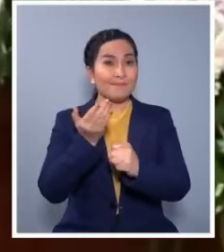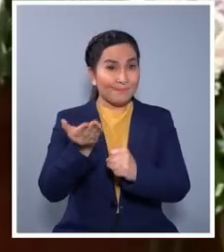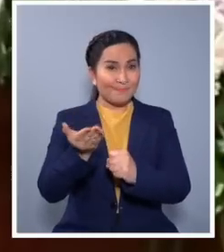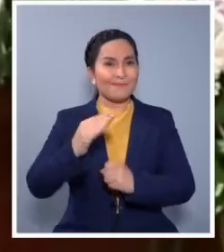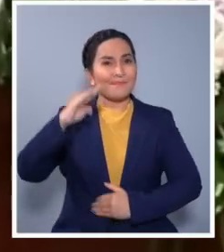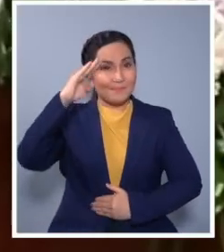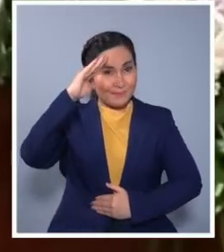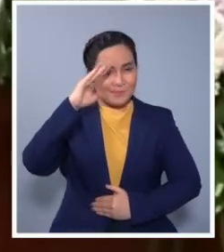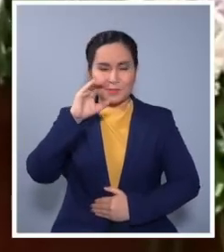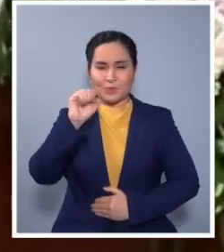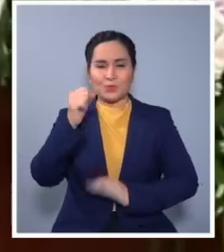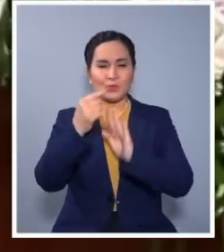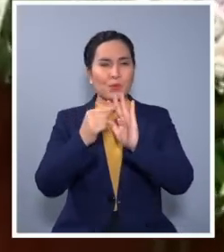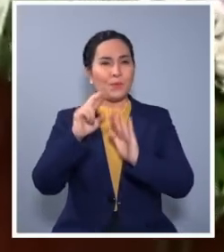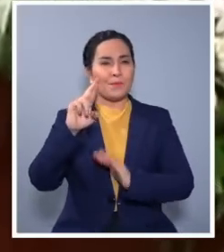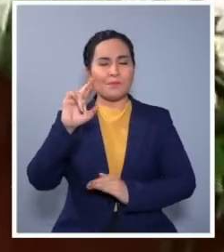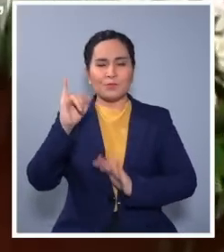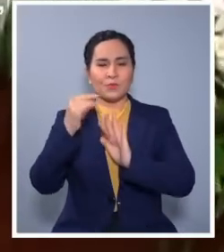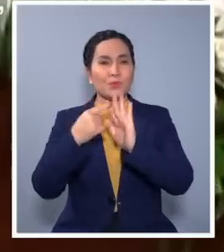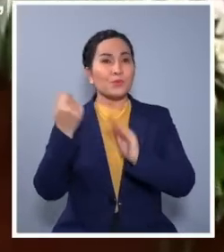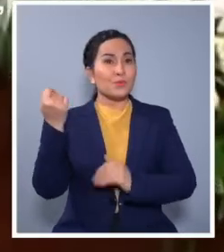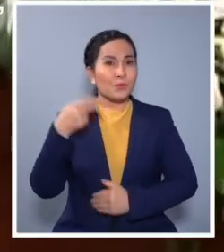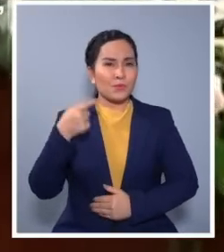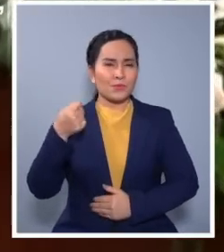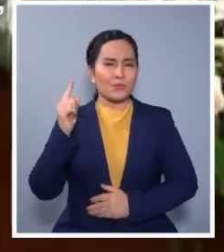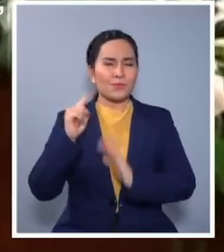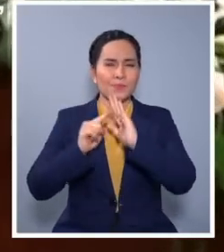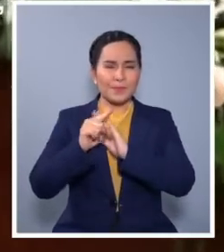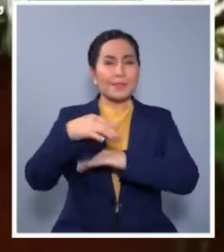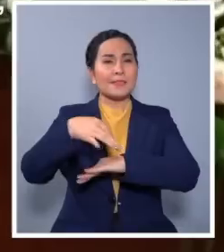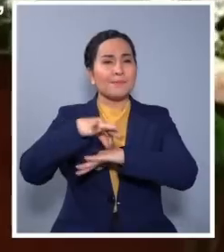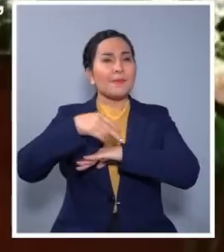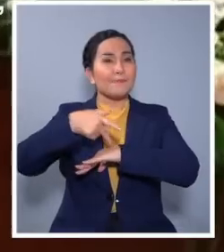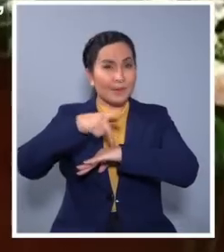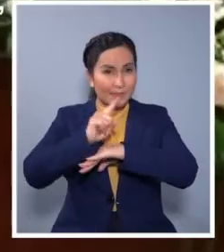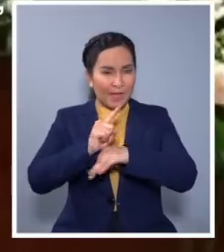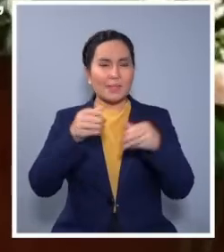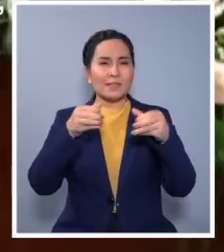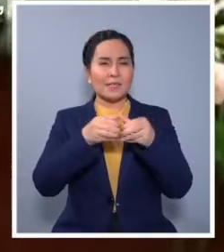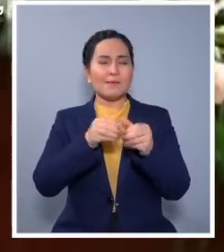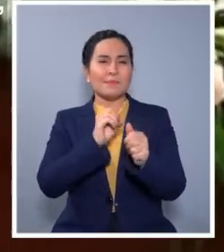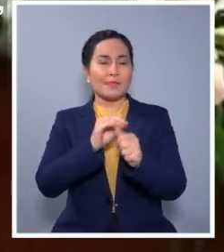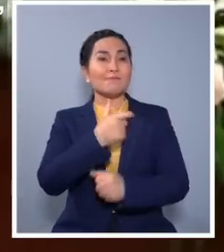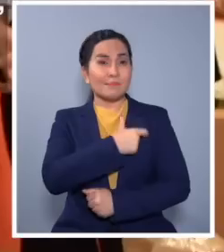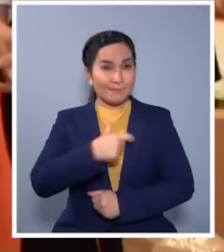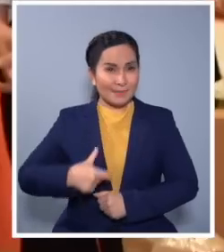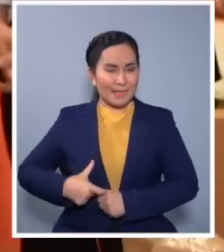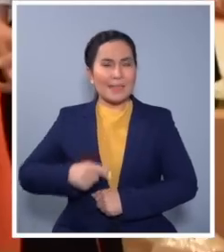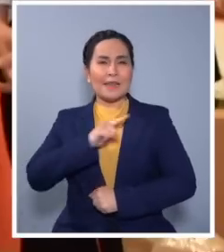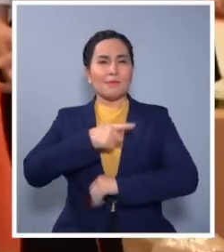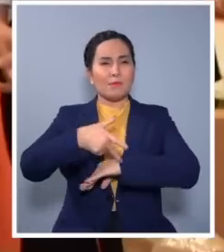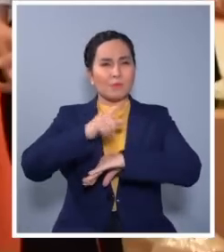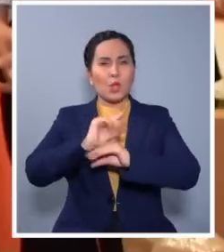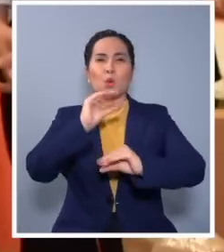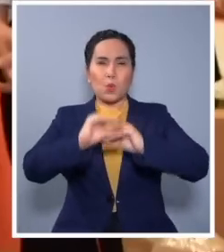ทธ์จุลานนท์ประธานองคมนตรีในฐานะประธานคณะกรรมการอำนวยการโครงการสานใจไทยสู่ใจใต้